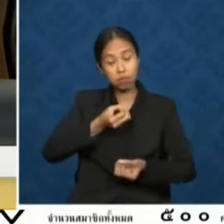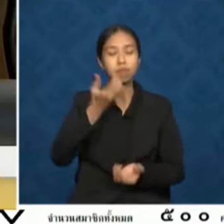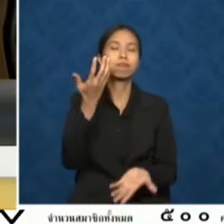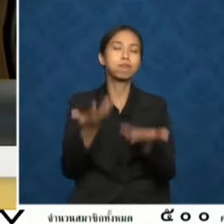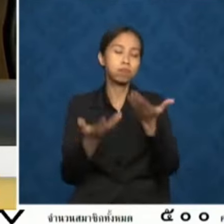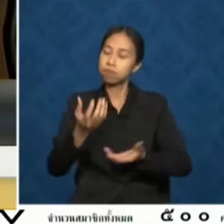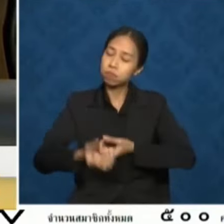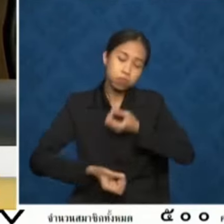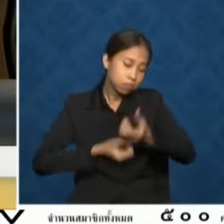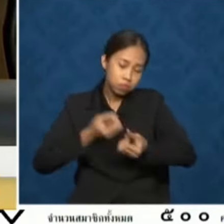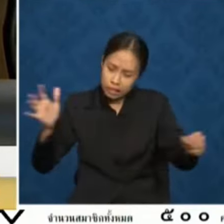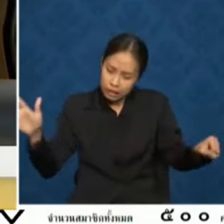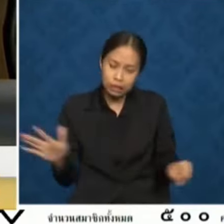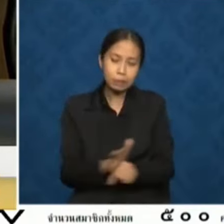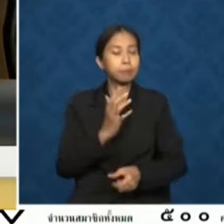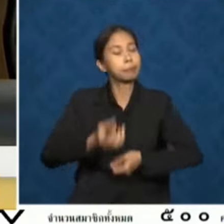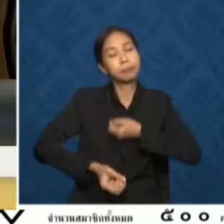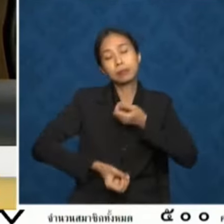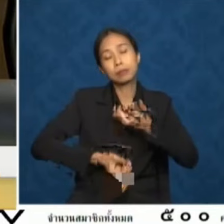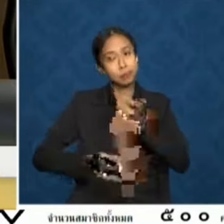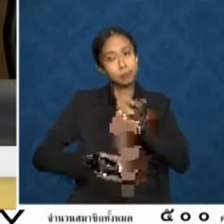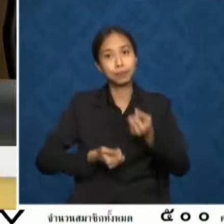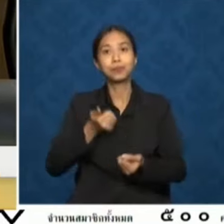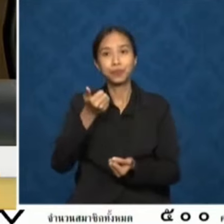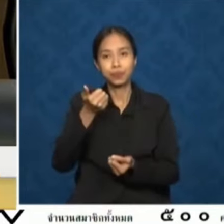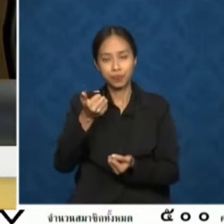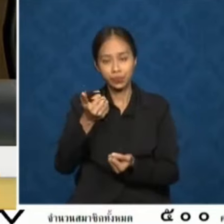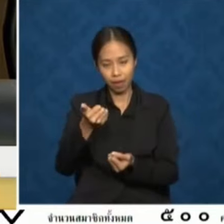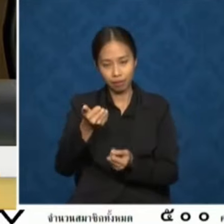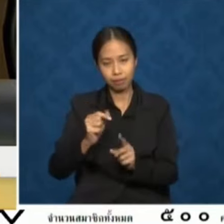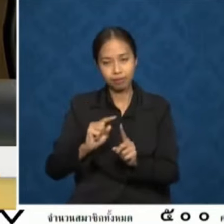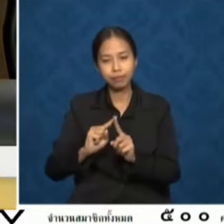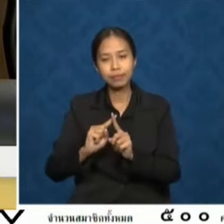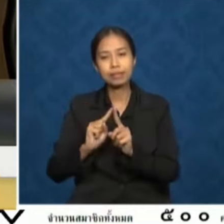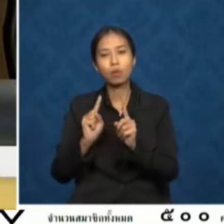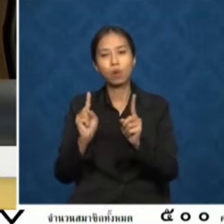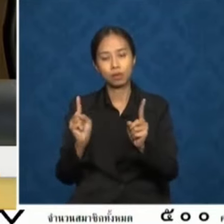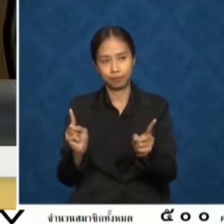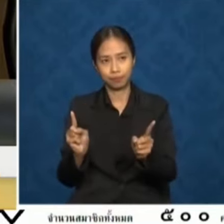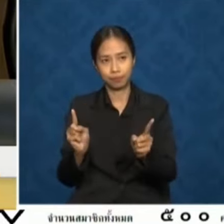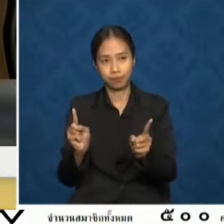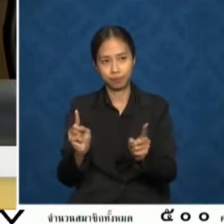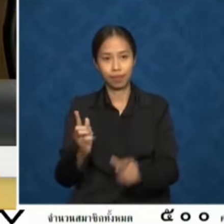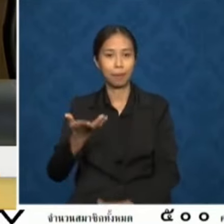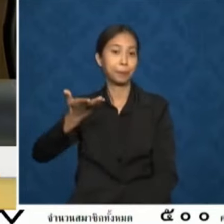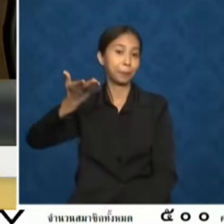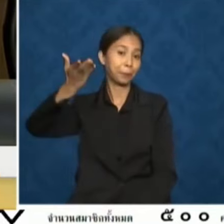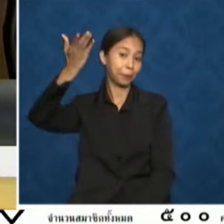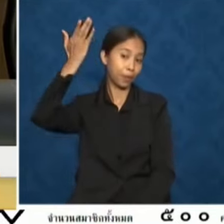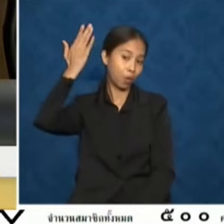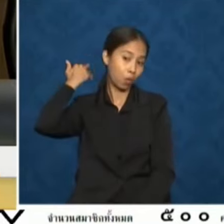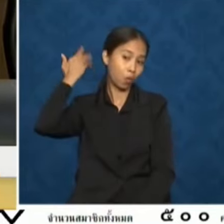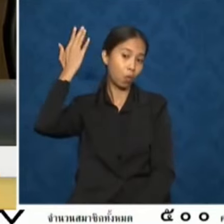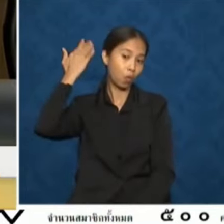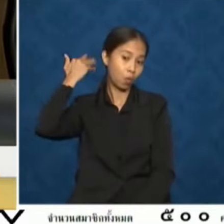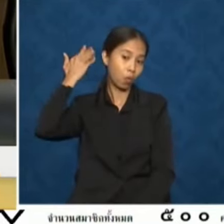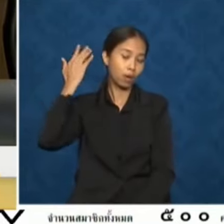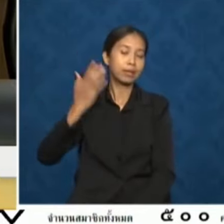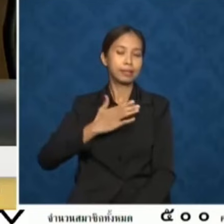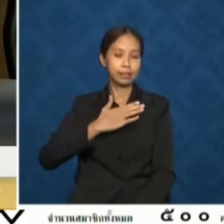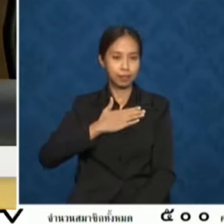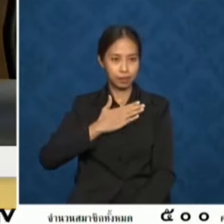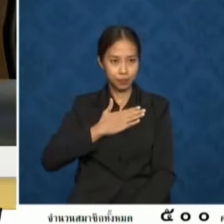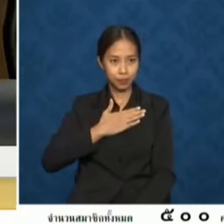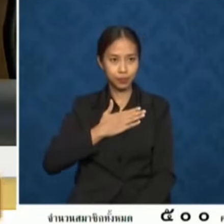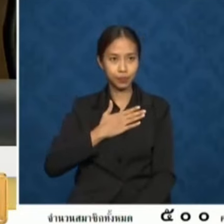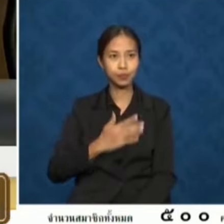แสดงความคิดเห็นกันเต็มโอกาสแต่มันเลยครับสมัยก่อนเนี่ยผมมาเป็นผู้แทนแล้วก็เป็นทุก